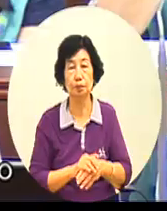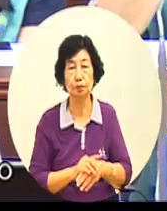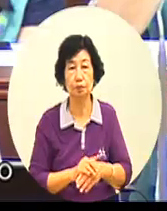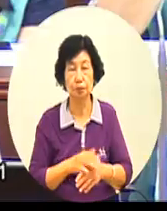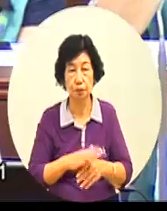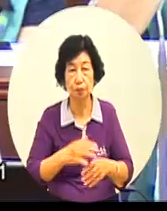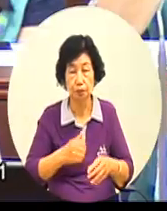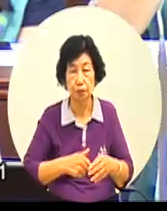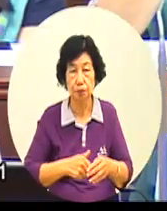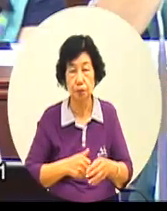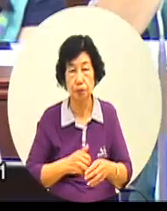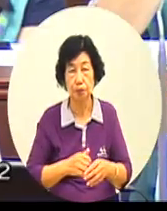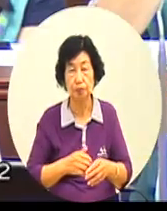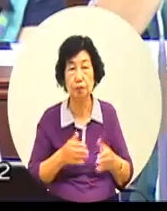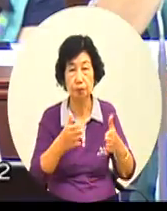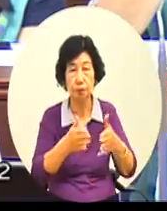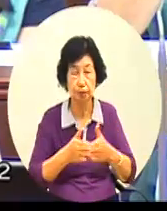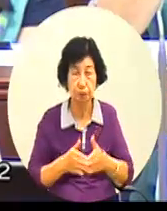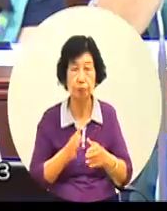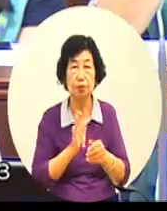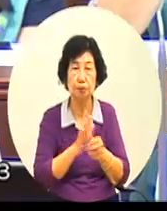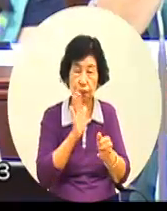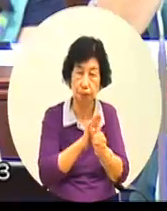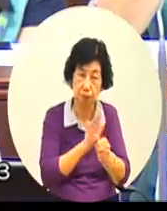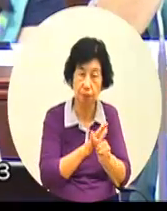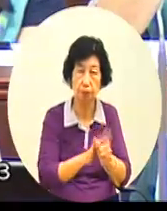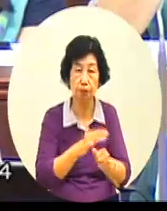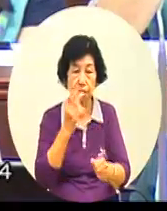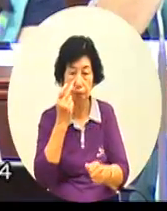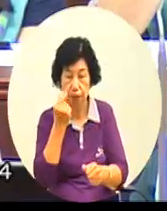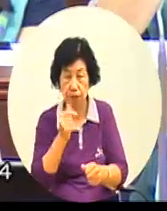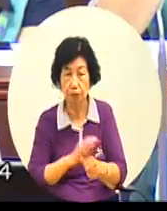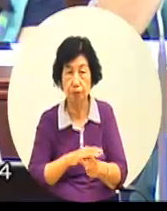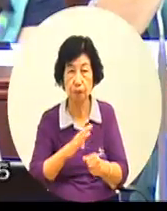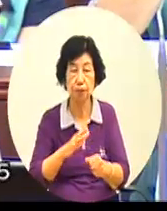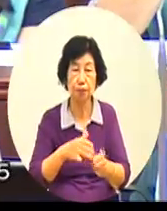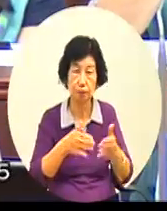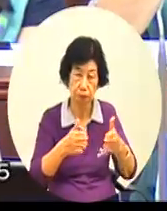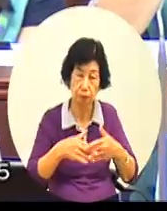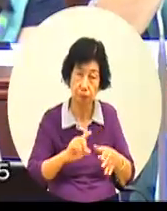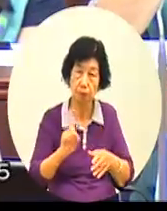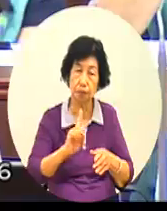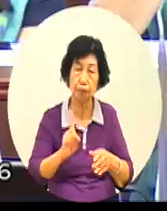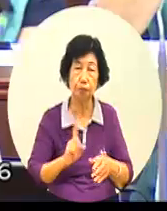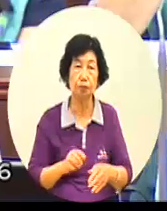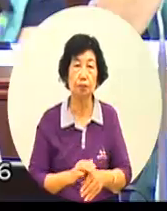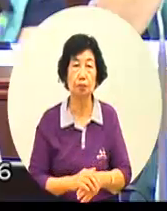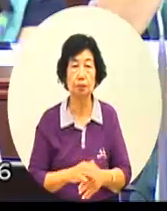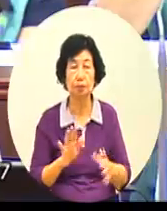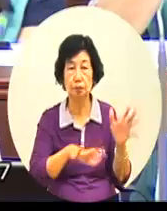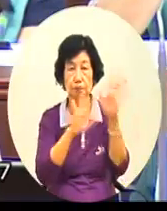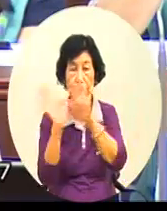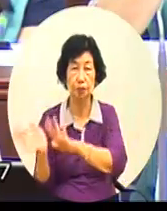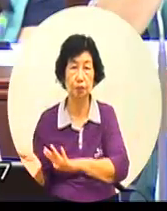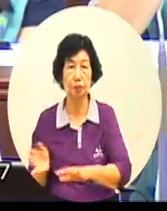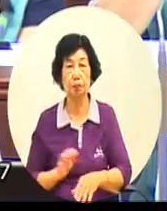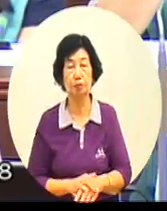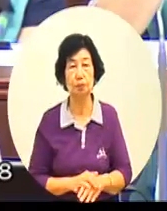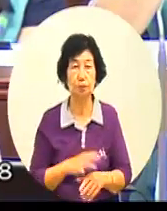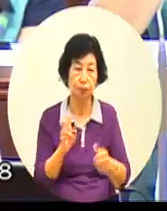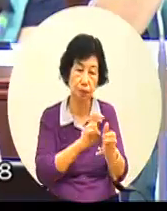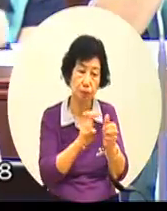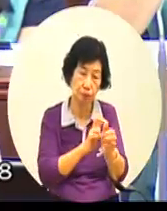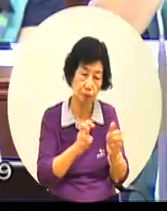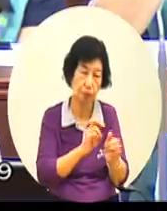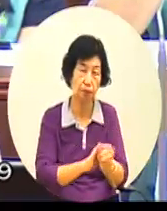是针对他的特定需求，例如说他有需要有一些照顾资